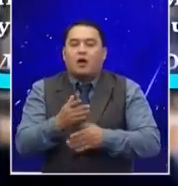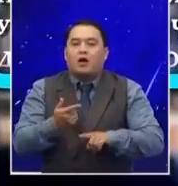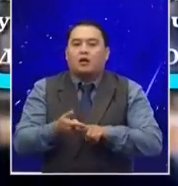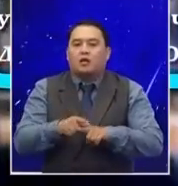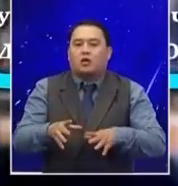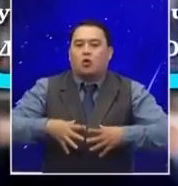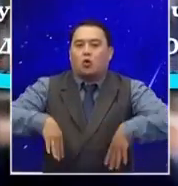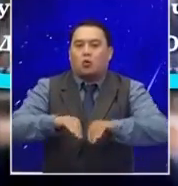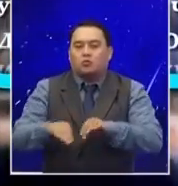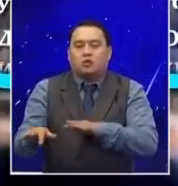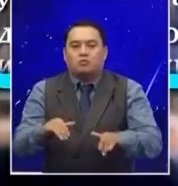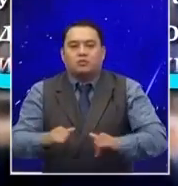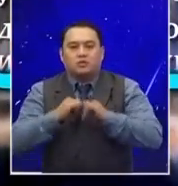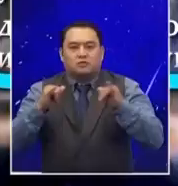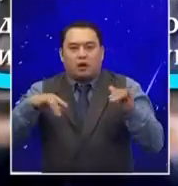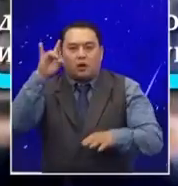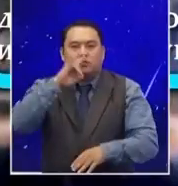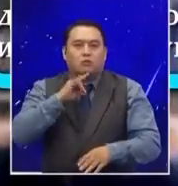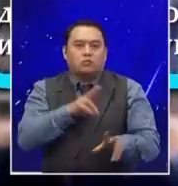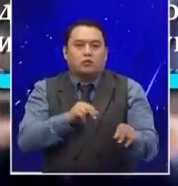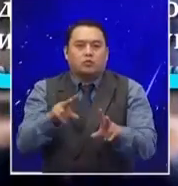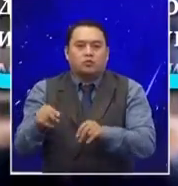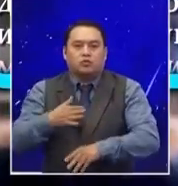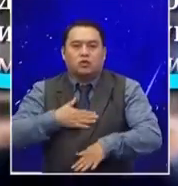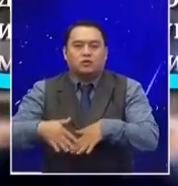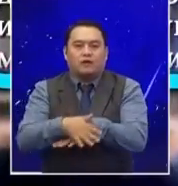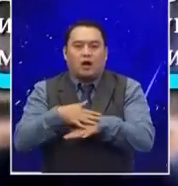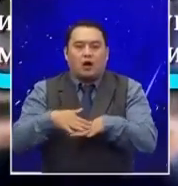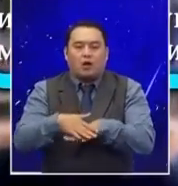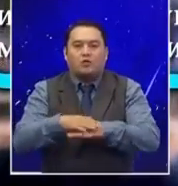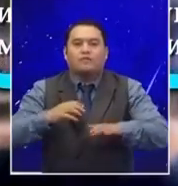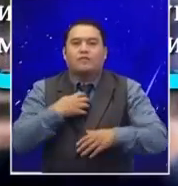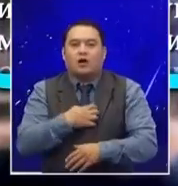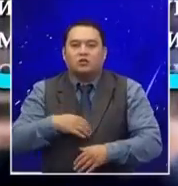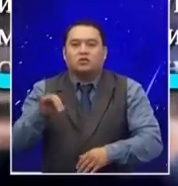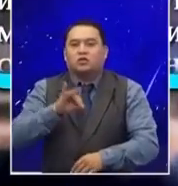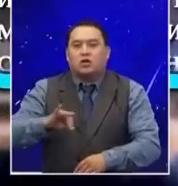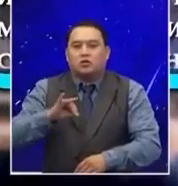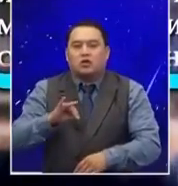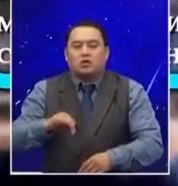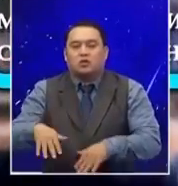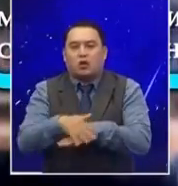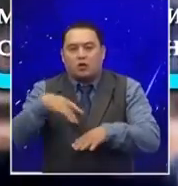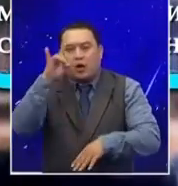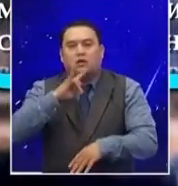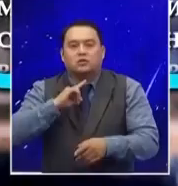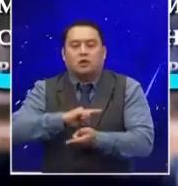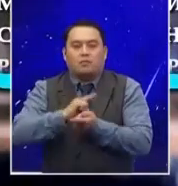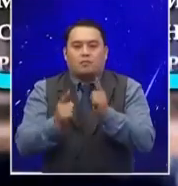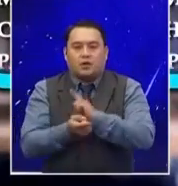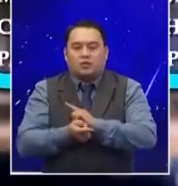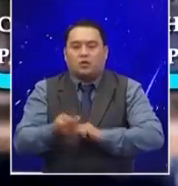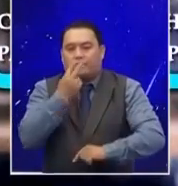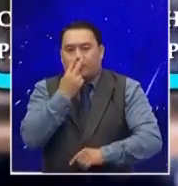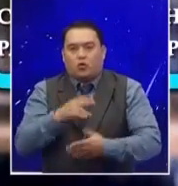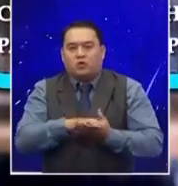Наша общая миссия – процветание Казахстана и благополучие наших граждан. В критически важные исторические моменты народ Казахстана неизменно проявлял единство